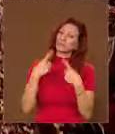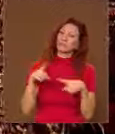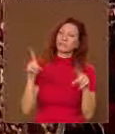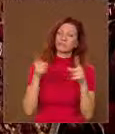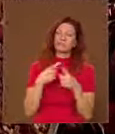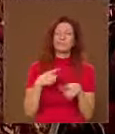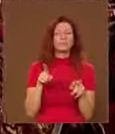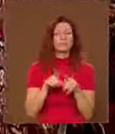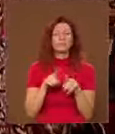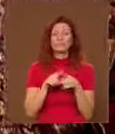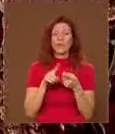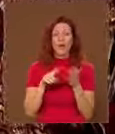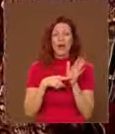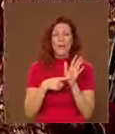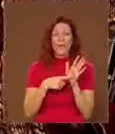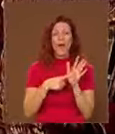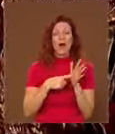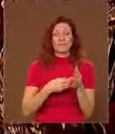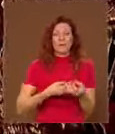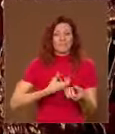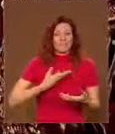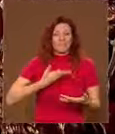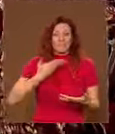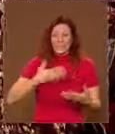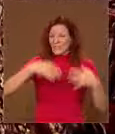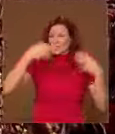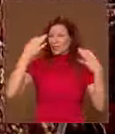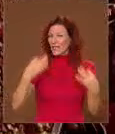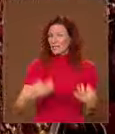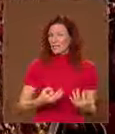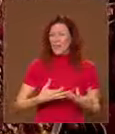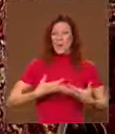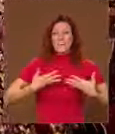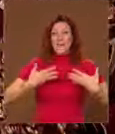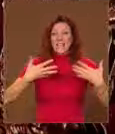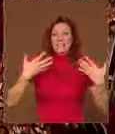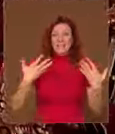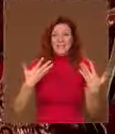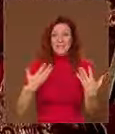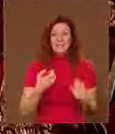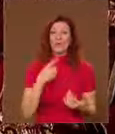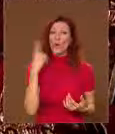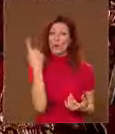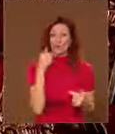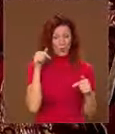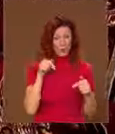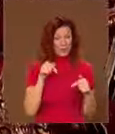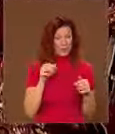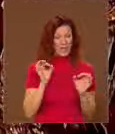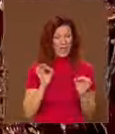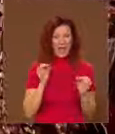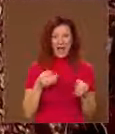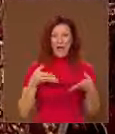с което се изразява по-голямата тържественост и празничност, особено сега в